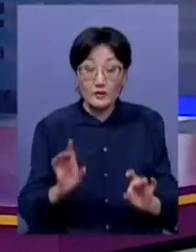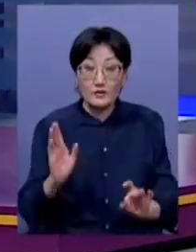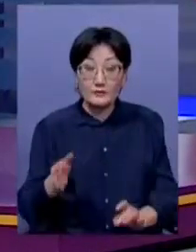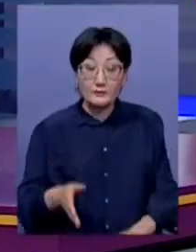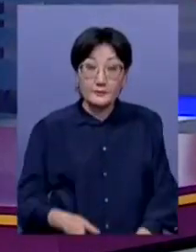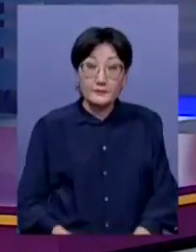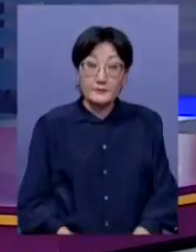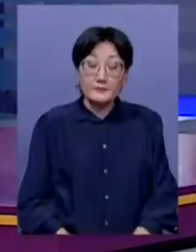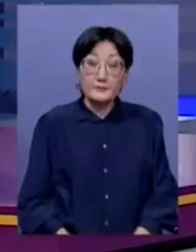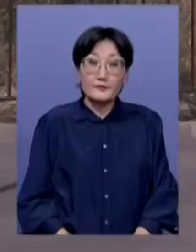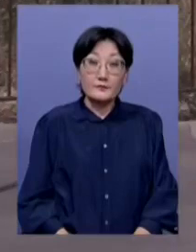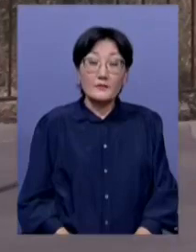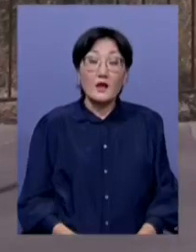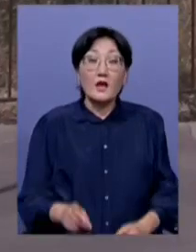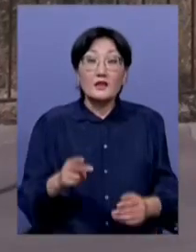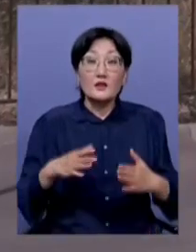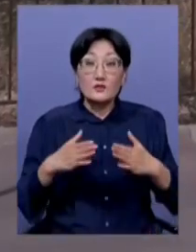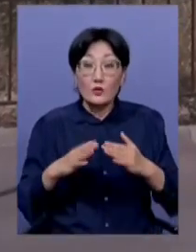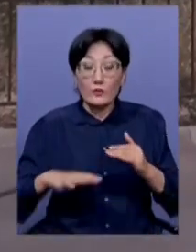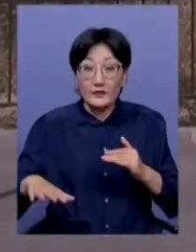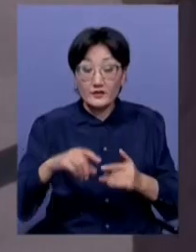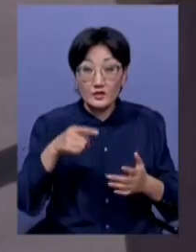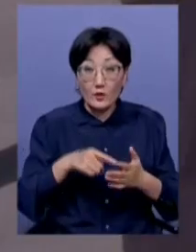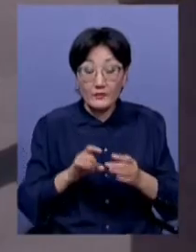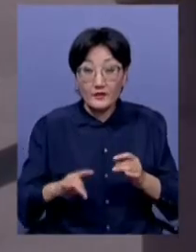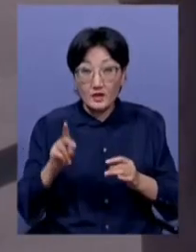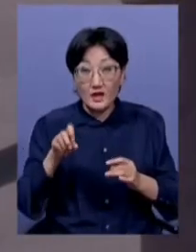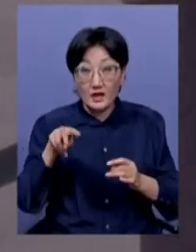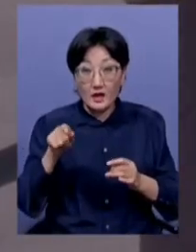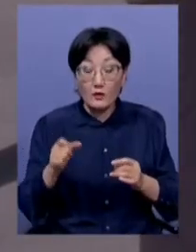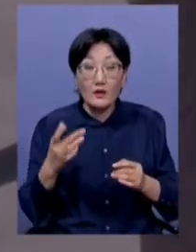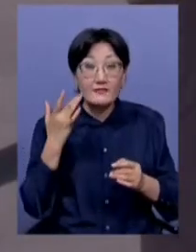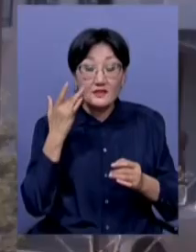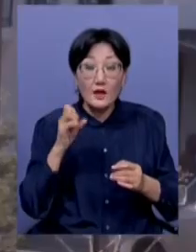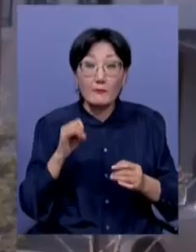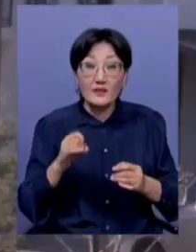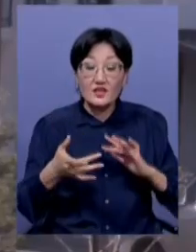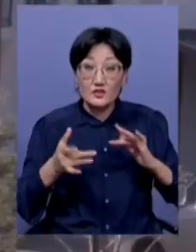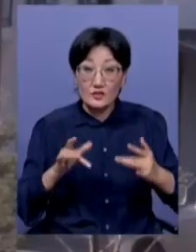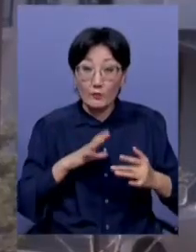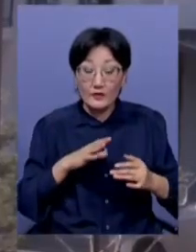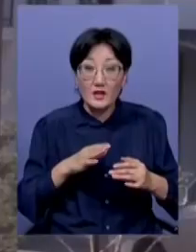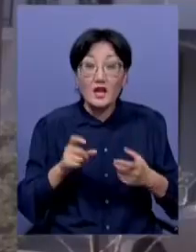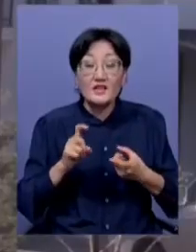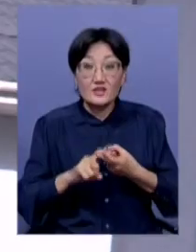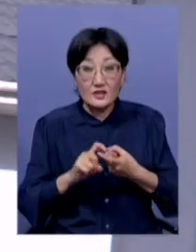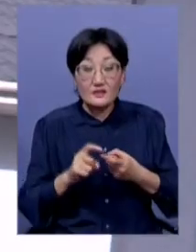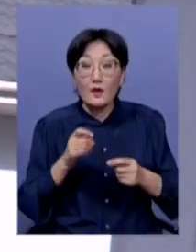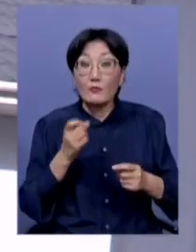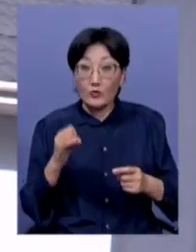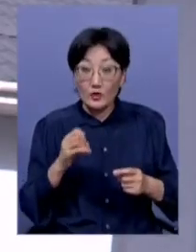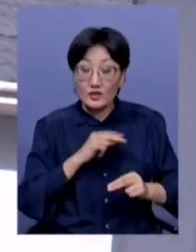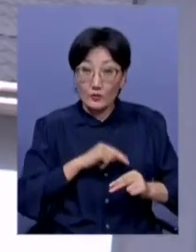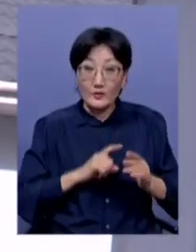Айдана Нураш. В коттеджном городке микрорайона Карагайло всегда был плохой интернет и происходили сбои с мобильной связью. Но с